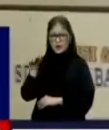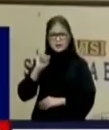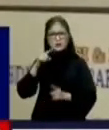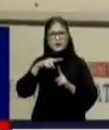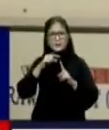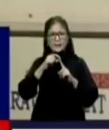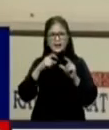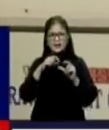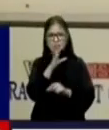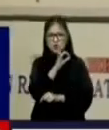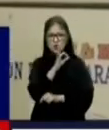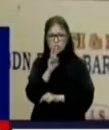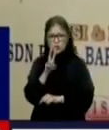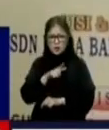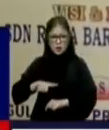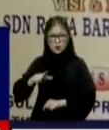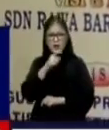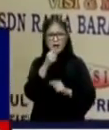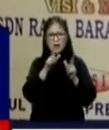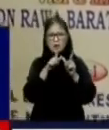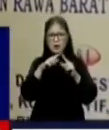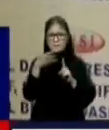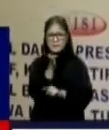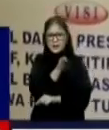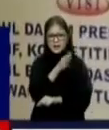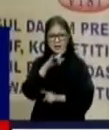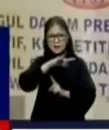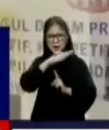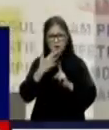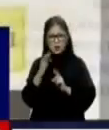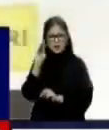TPS 002 Kelurahan Rawabarat, Kebayoran Baru, Jakarta Selatan.